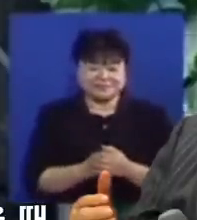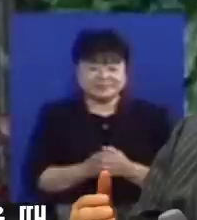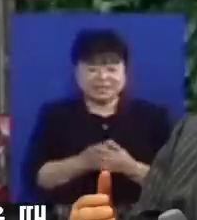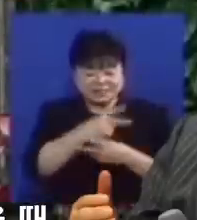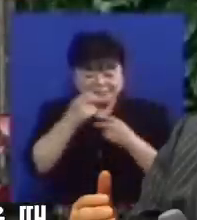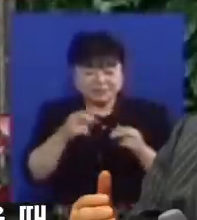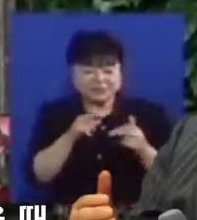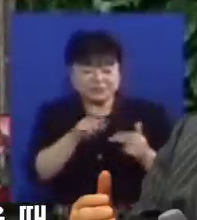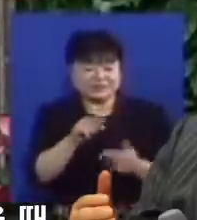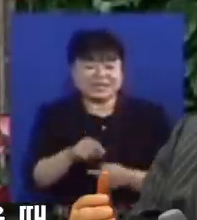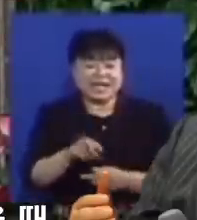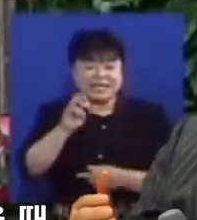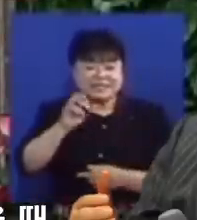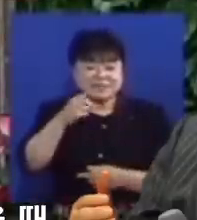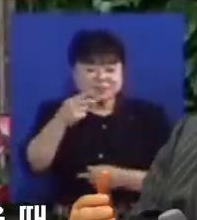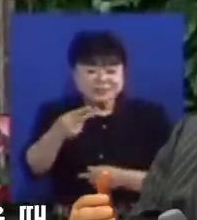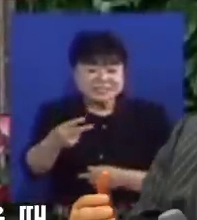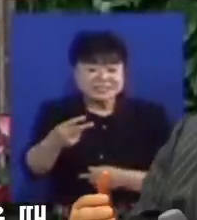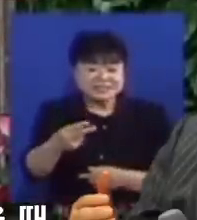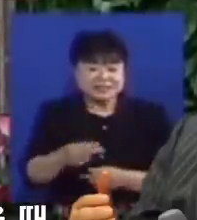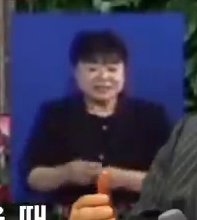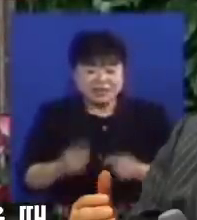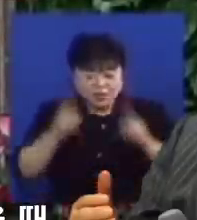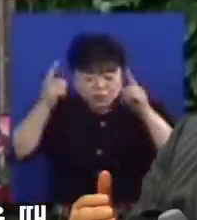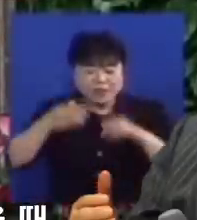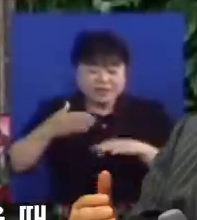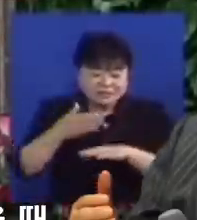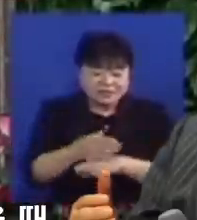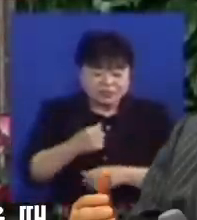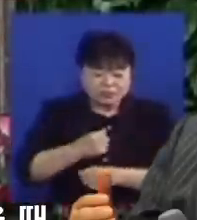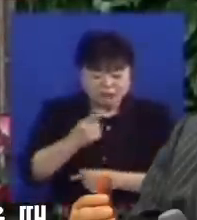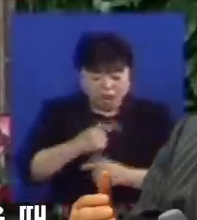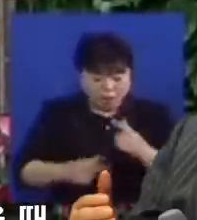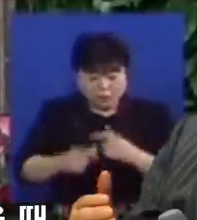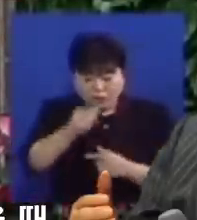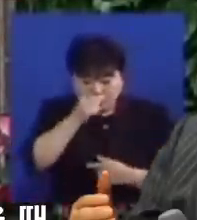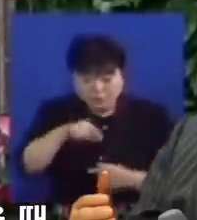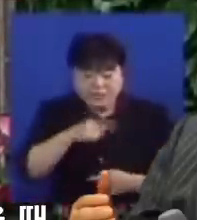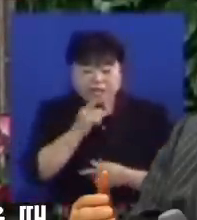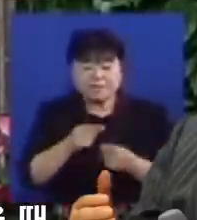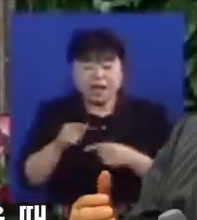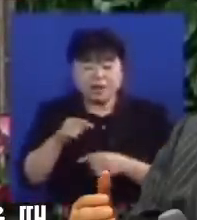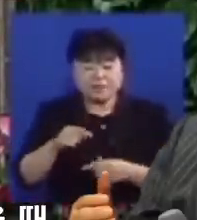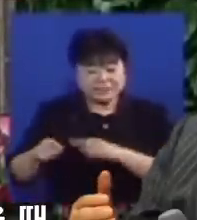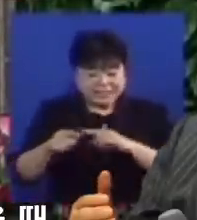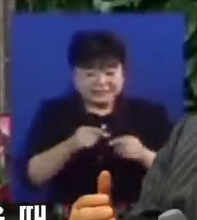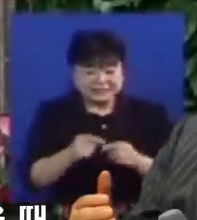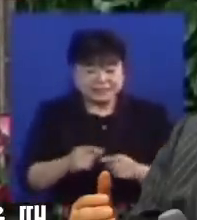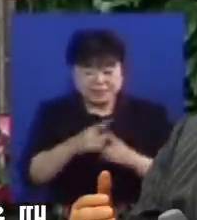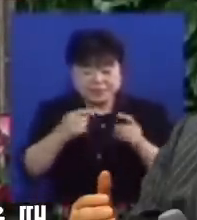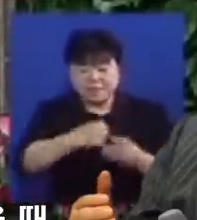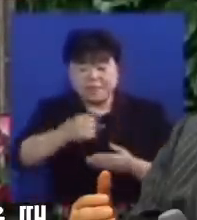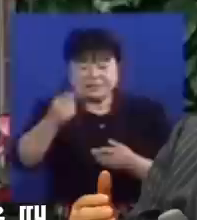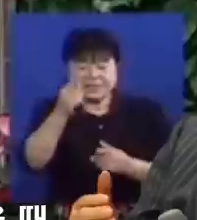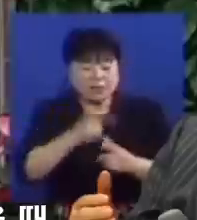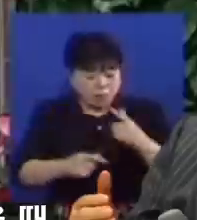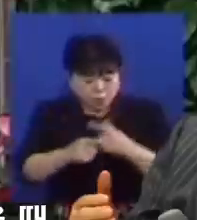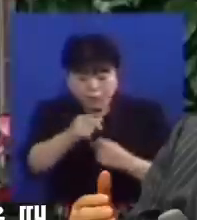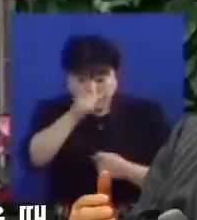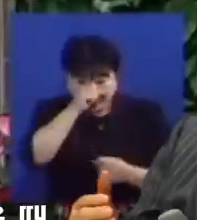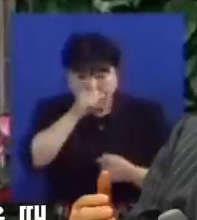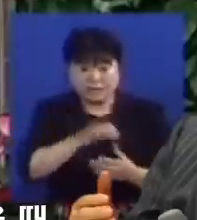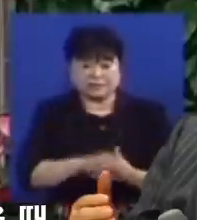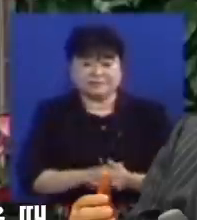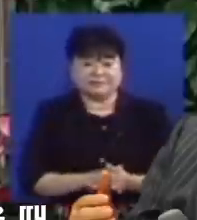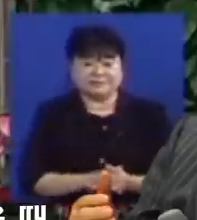잠언서 16장 32절에 노하기를 더디하는 자는 용사보다 낫고 자기 마음을 다스리는 자는 승을 빼앗는 자보다 낫다.